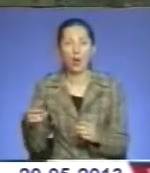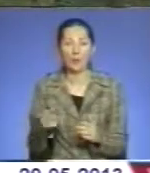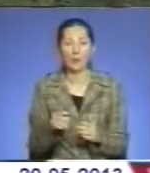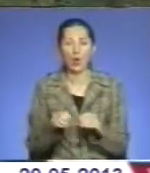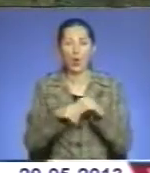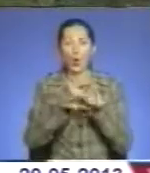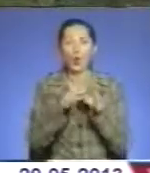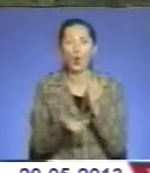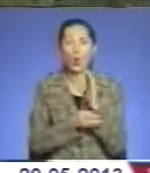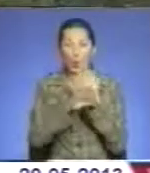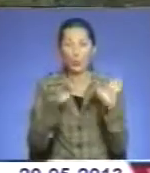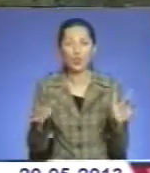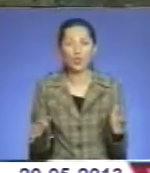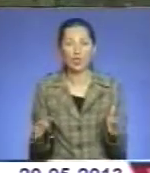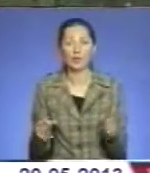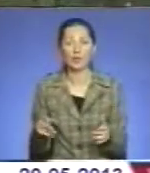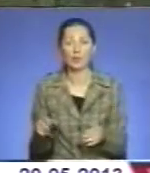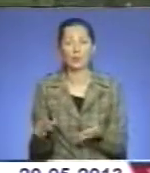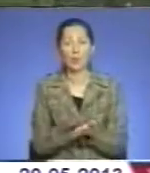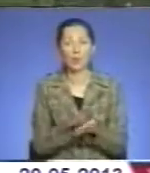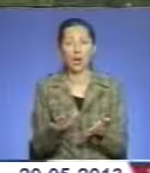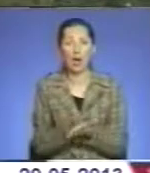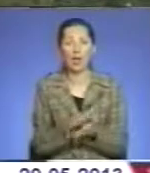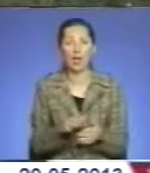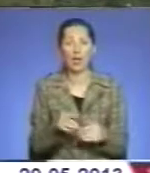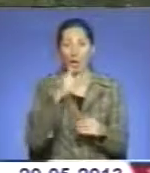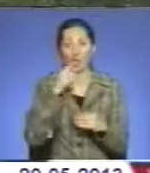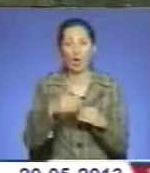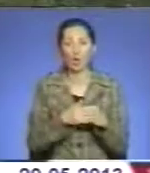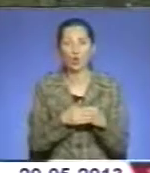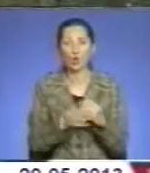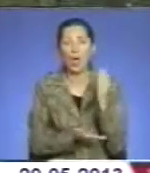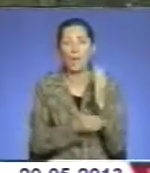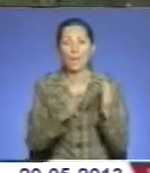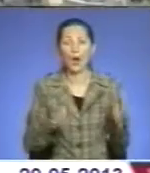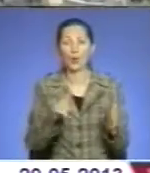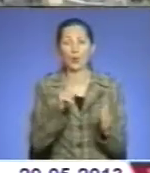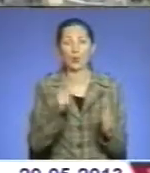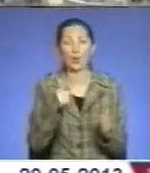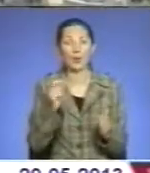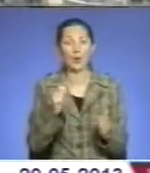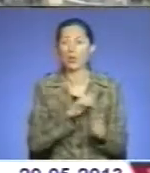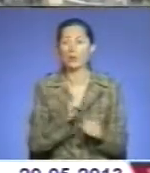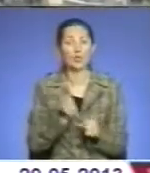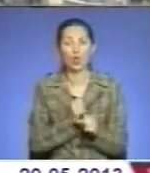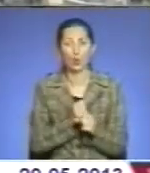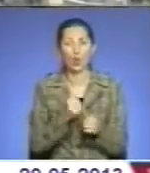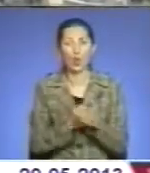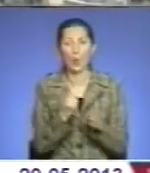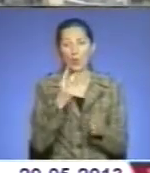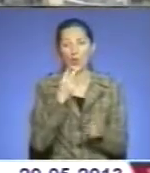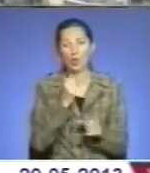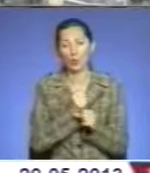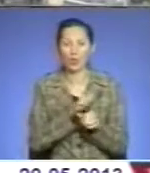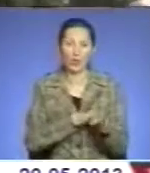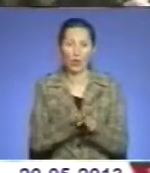кущів, прилеглої до території, до пляжу території парку Загребелля не проведено. До 1 червня роботи виконають, тим